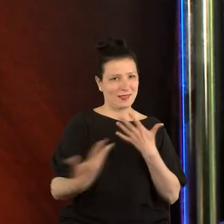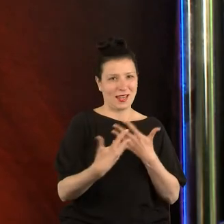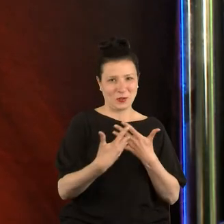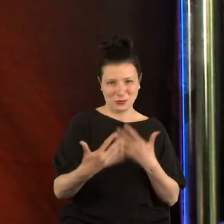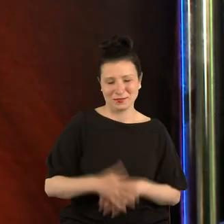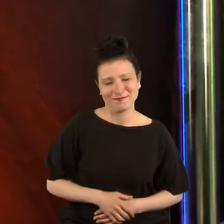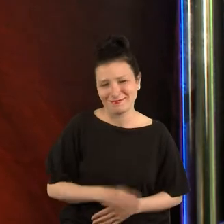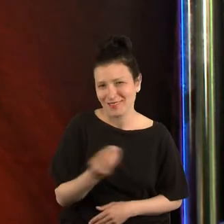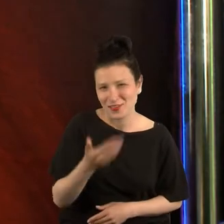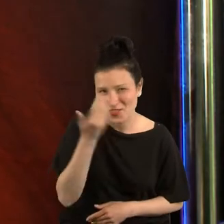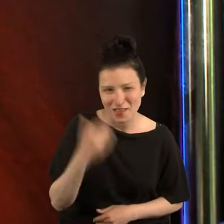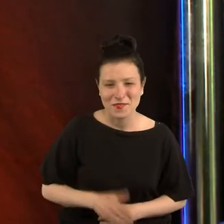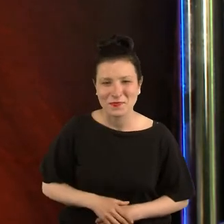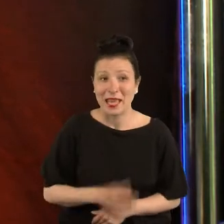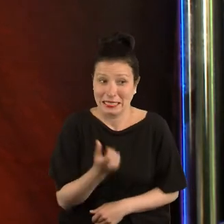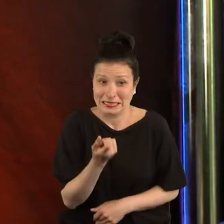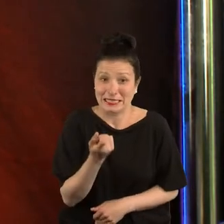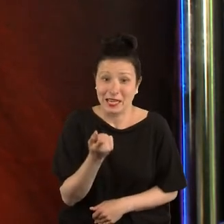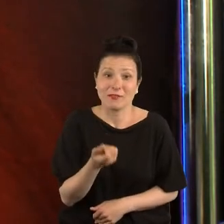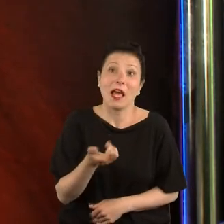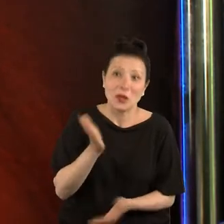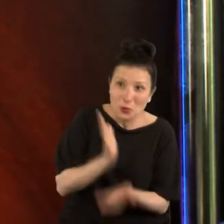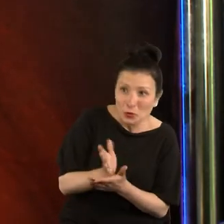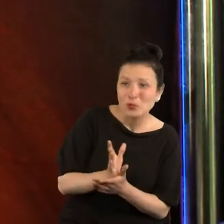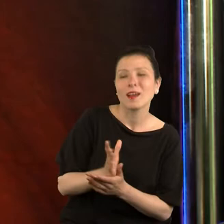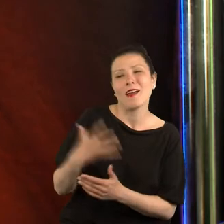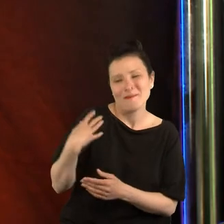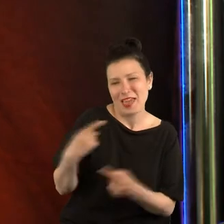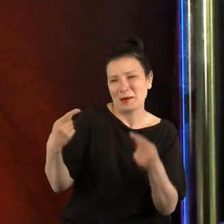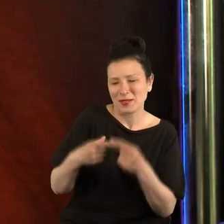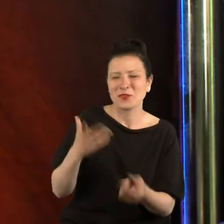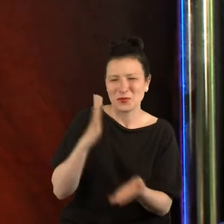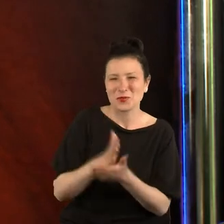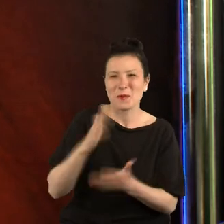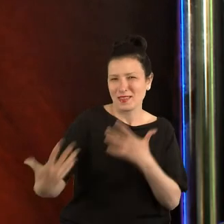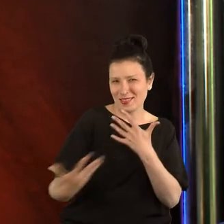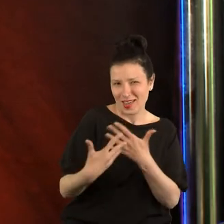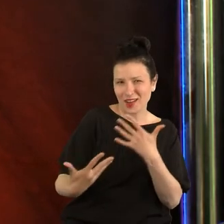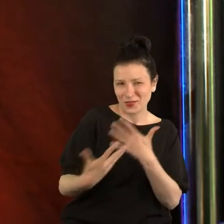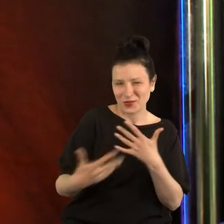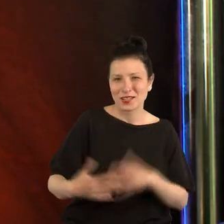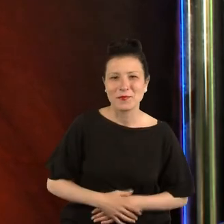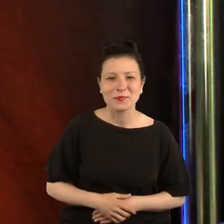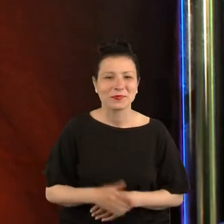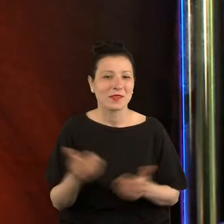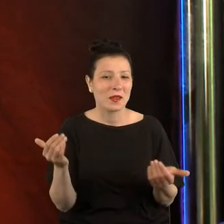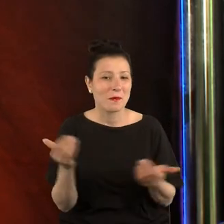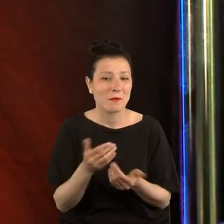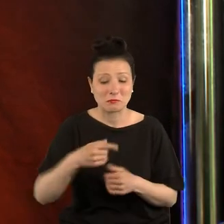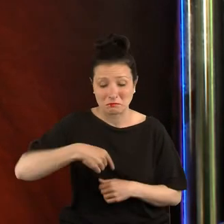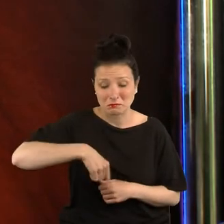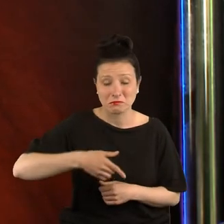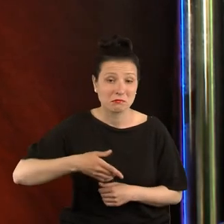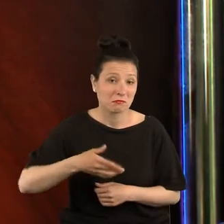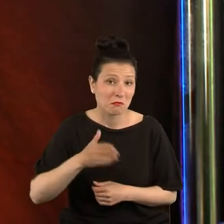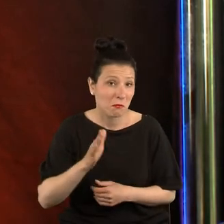wiem. Ale za chwilę będę i w tym wieku i że już będę zdiagnozowana i też może przede mną jakieś